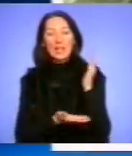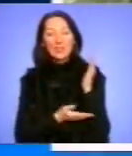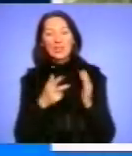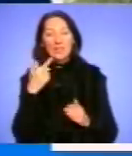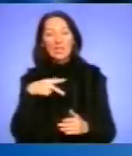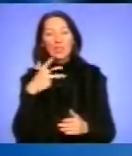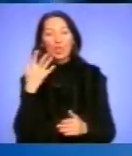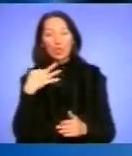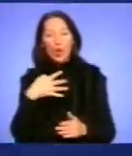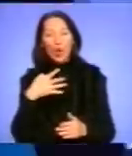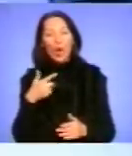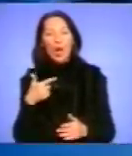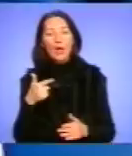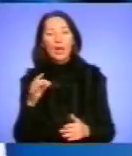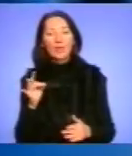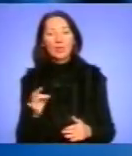30-40 гривень.